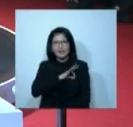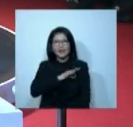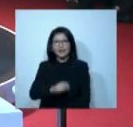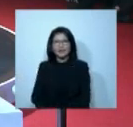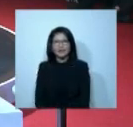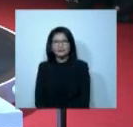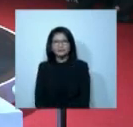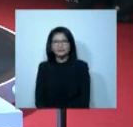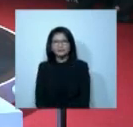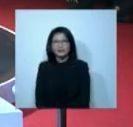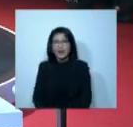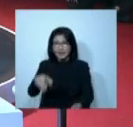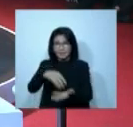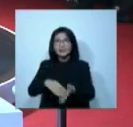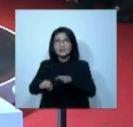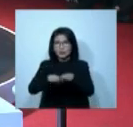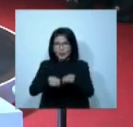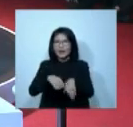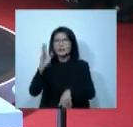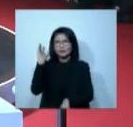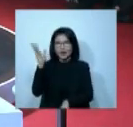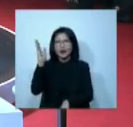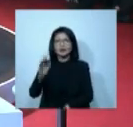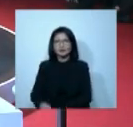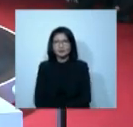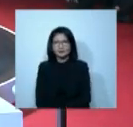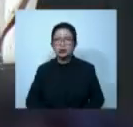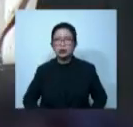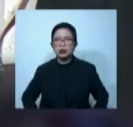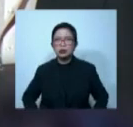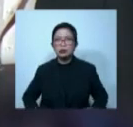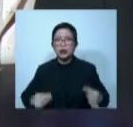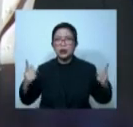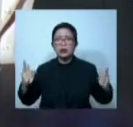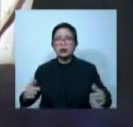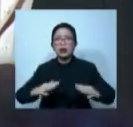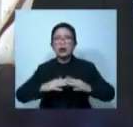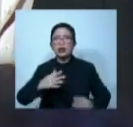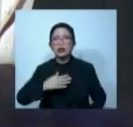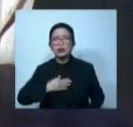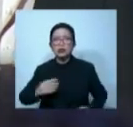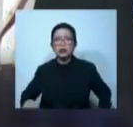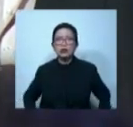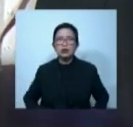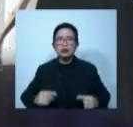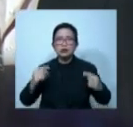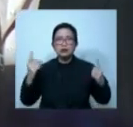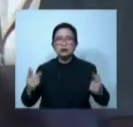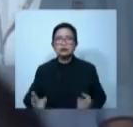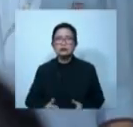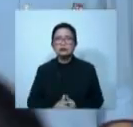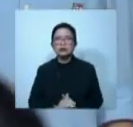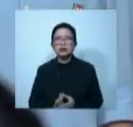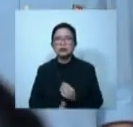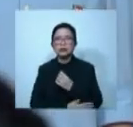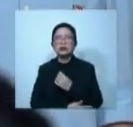terbaik karena debat perdana. Oleh karena itu ya masih ada di awal-awal kan masih agak rasa kikuk gitu. Tetapi di